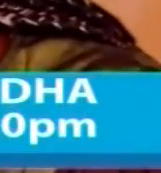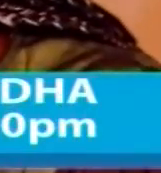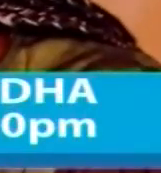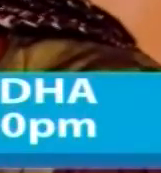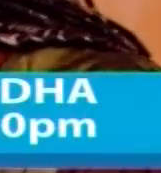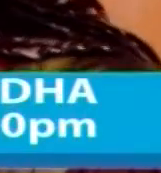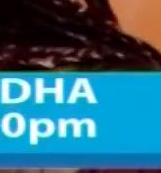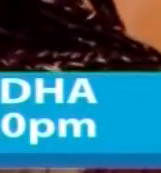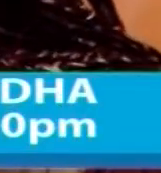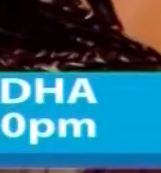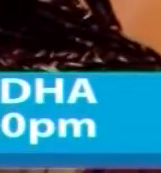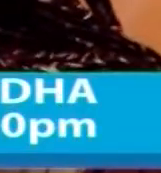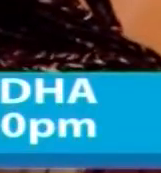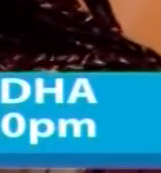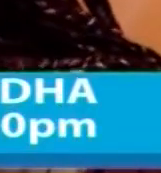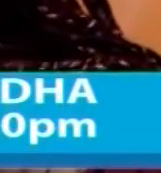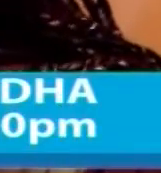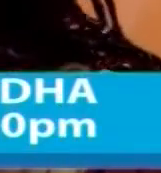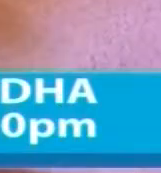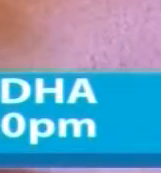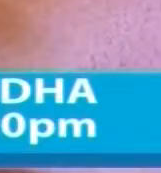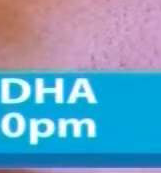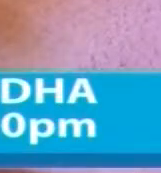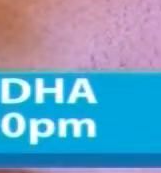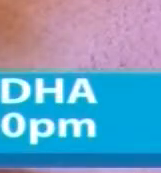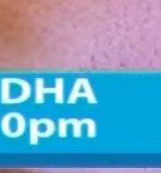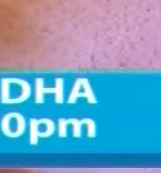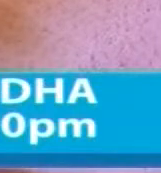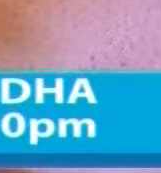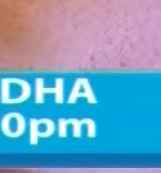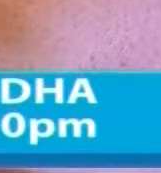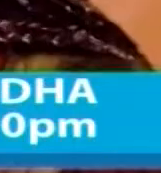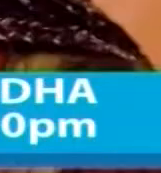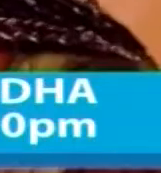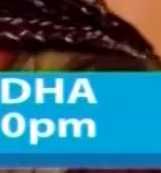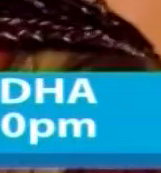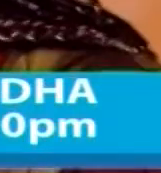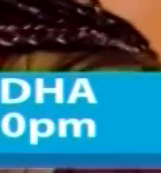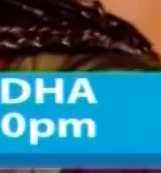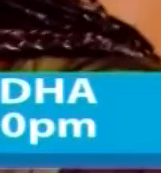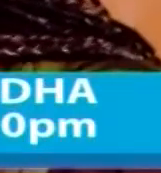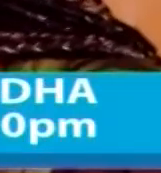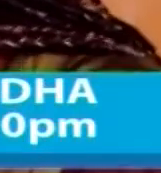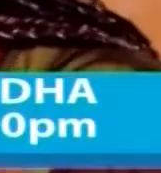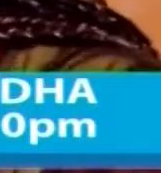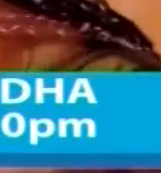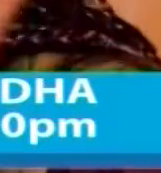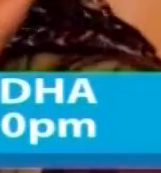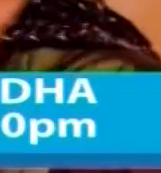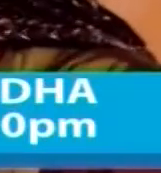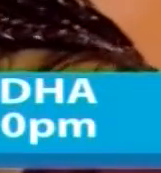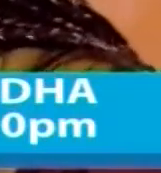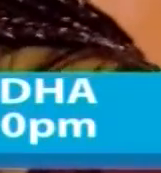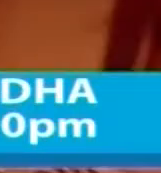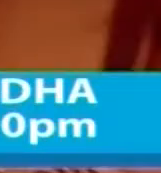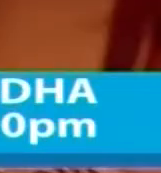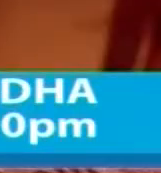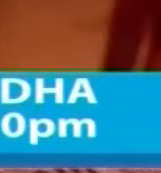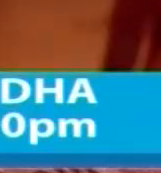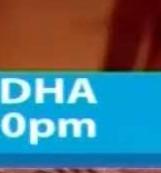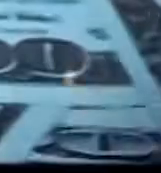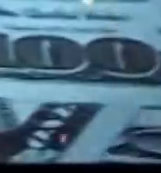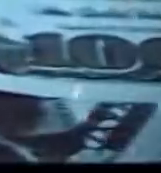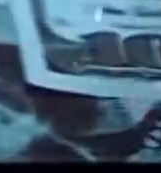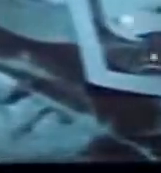tayari na nilifanya interviews za secretaries. Yani kwa ufupi everything is ready.